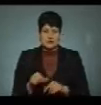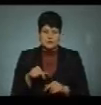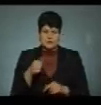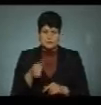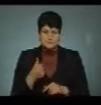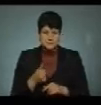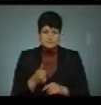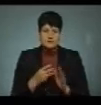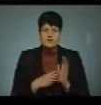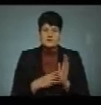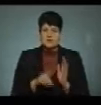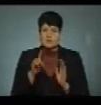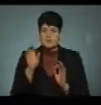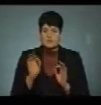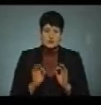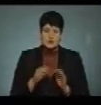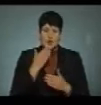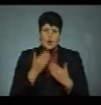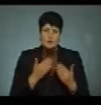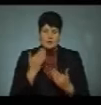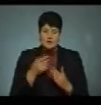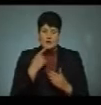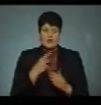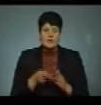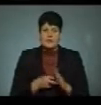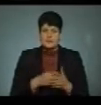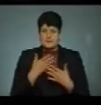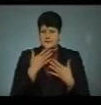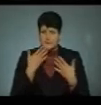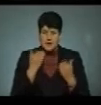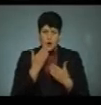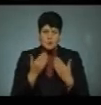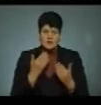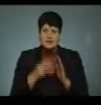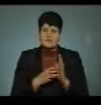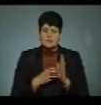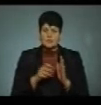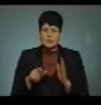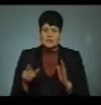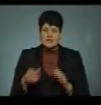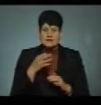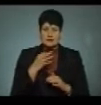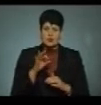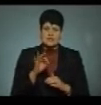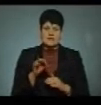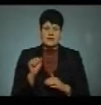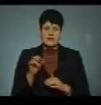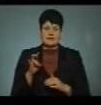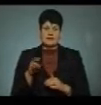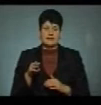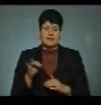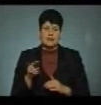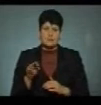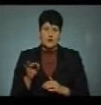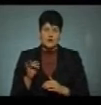цьогоріч. 81% опитаних відповів, що не планує. Опитали 800 осіб, розповів Олексій Антипович. За його словами, похибка